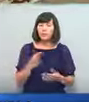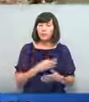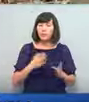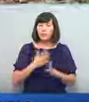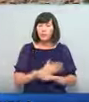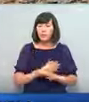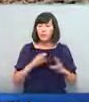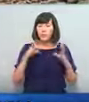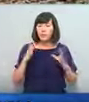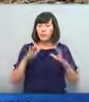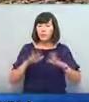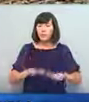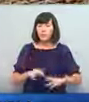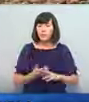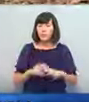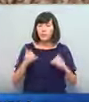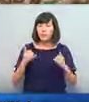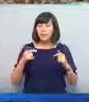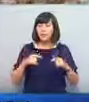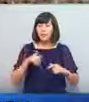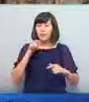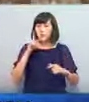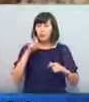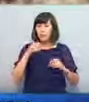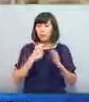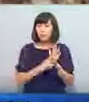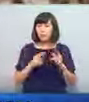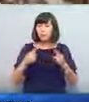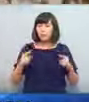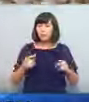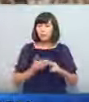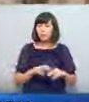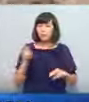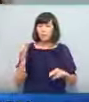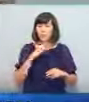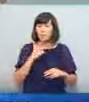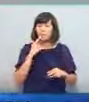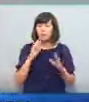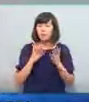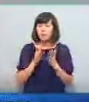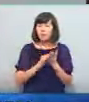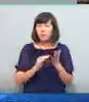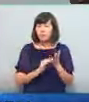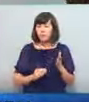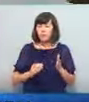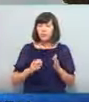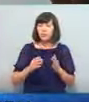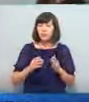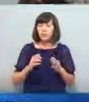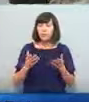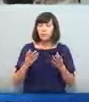облысындағы табиғи қорғалған аймақтардың бірі. Қазір мұнда құстардың 118 түрі бар. Олардың бірқатары қызыл кітапқа енгізілген жыртқыш